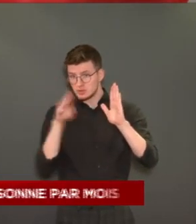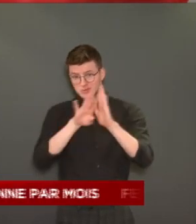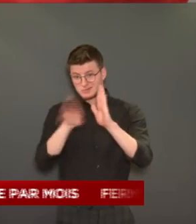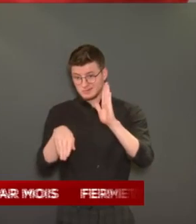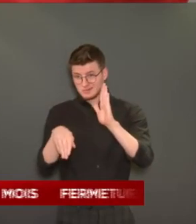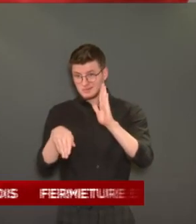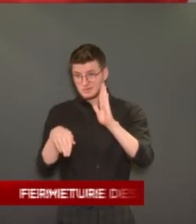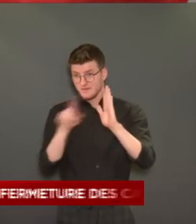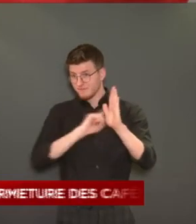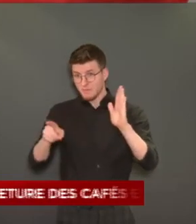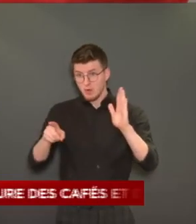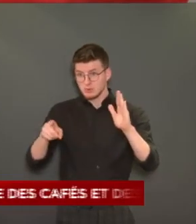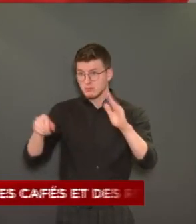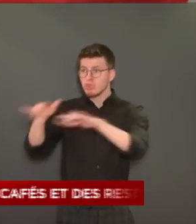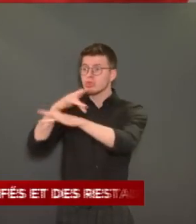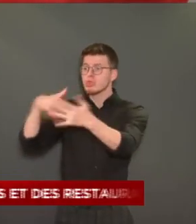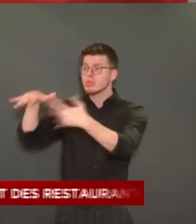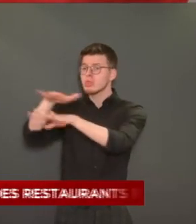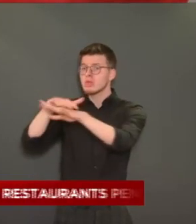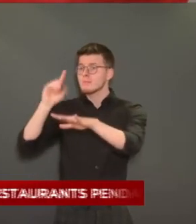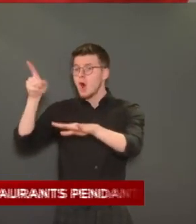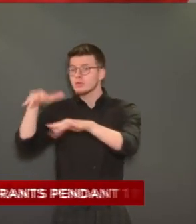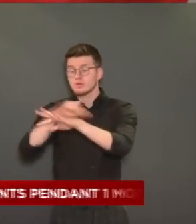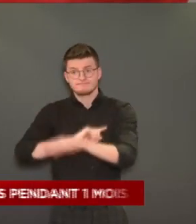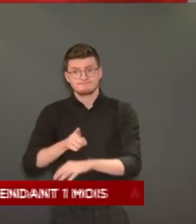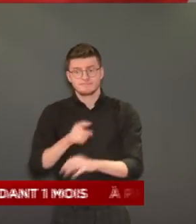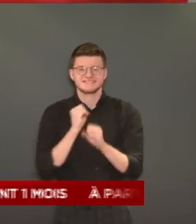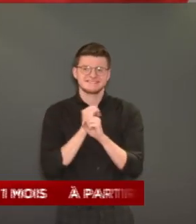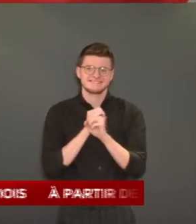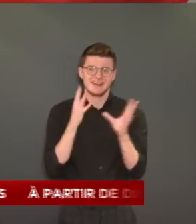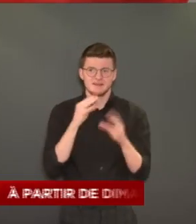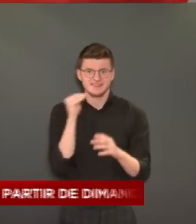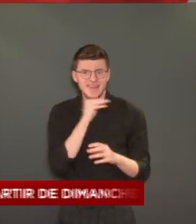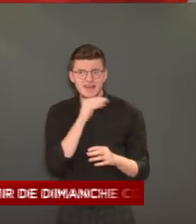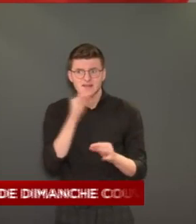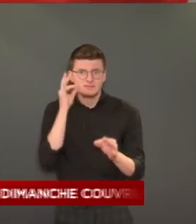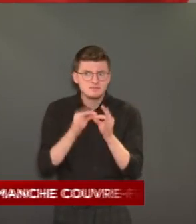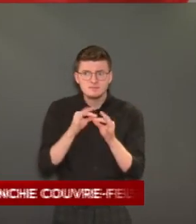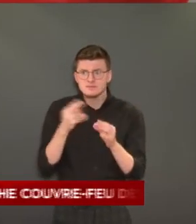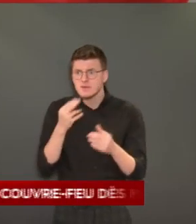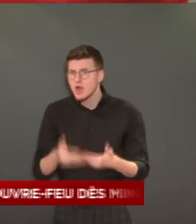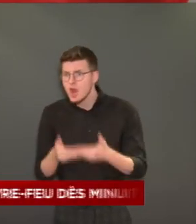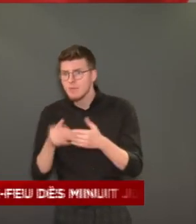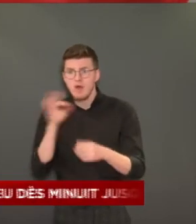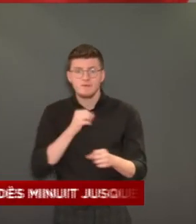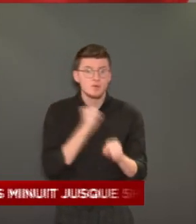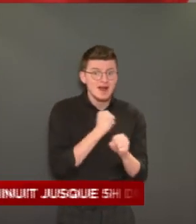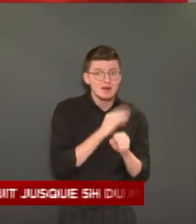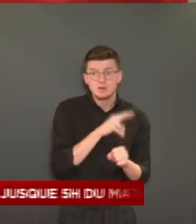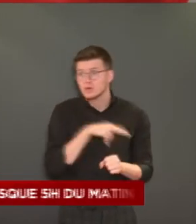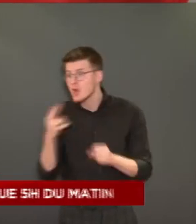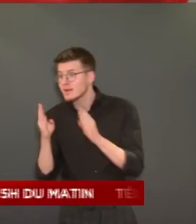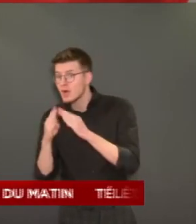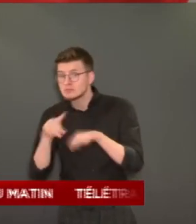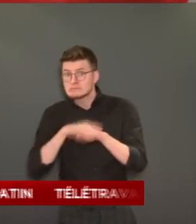Mais évidemment, si on doit se déplacer pour des raisons médicales urgentes, pour aider quelqu'un, ou si vous rentrez du travail, vous partez au travail, eh bien tout ça